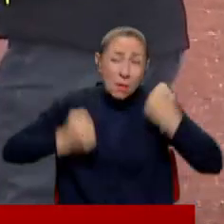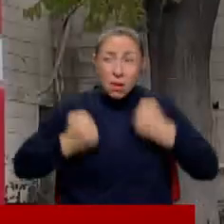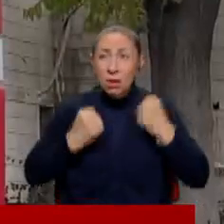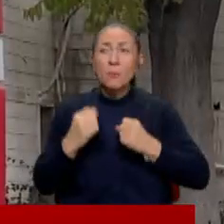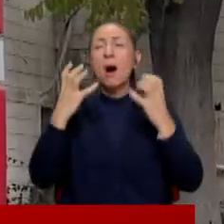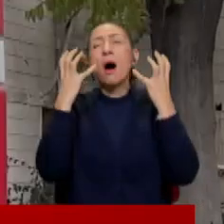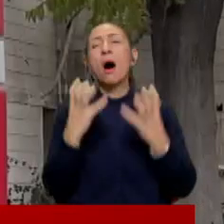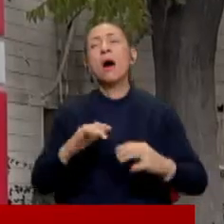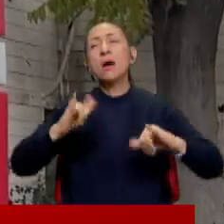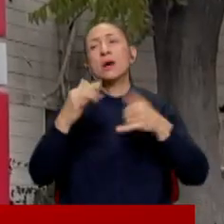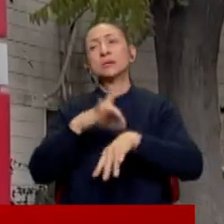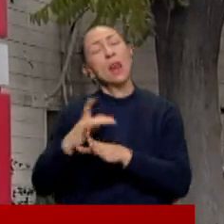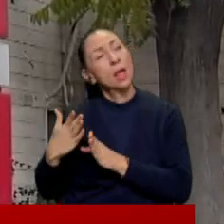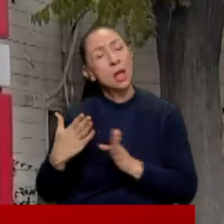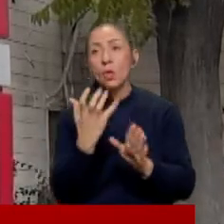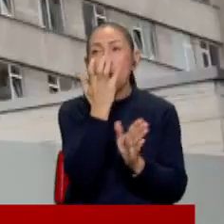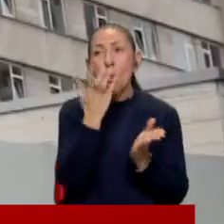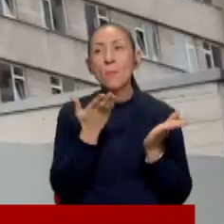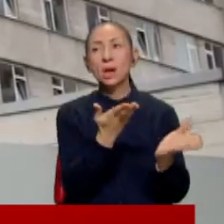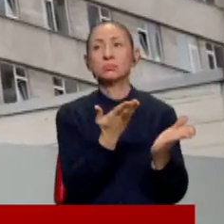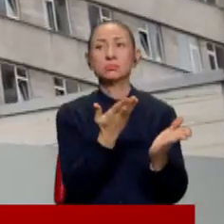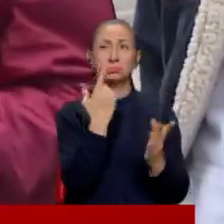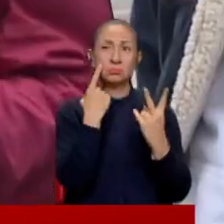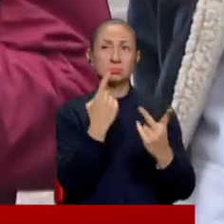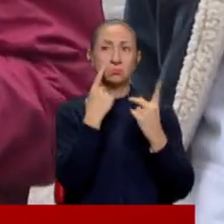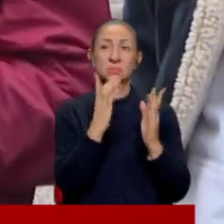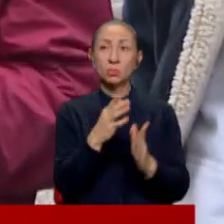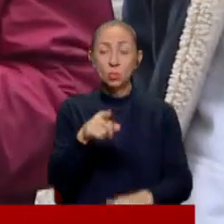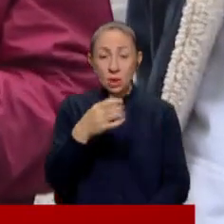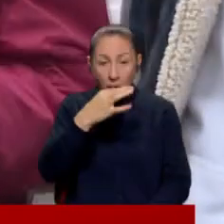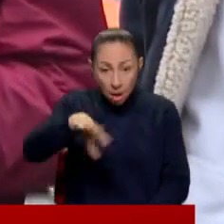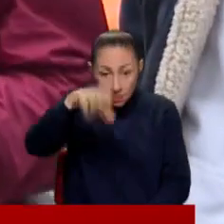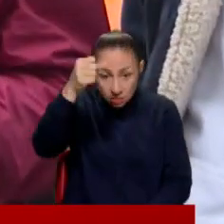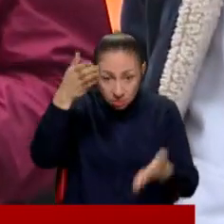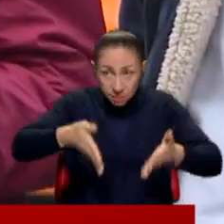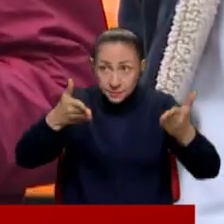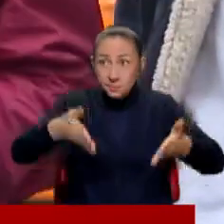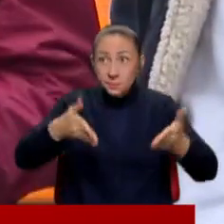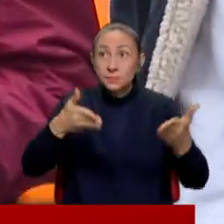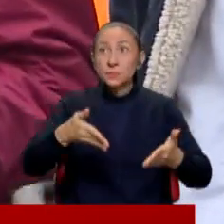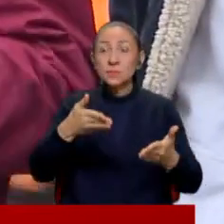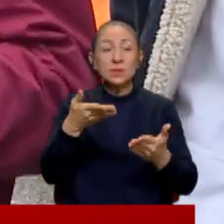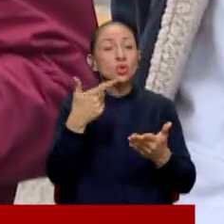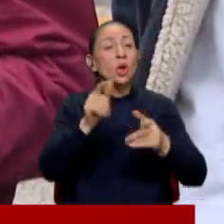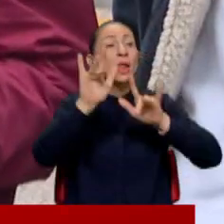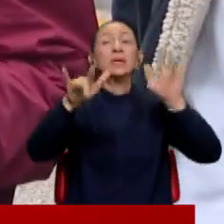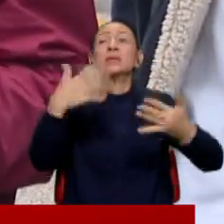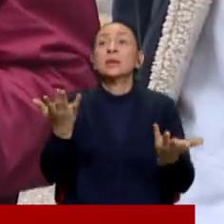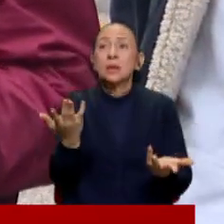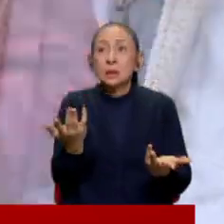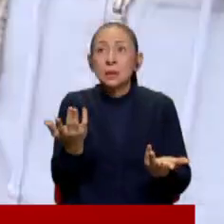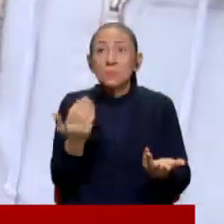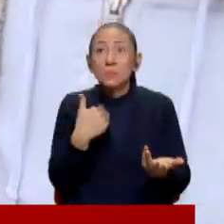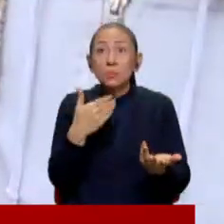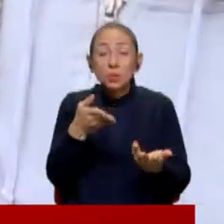ağır yaralandı tunan yoğun bakımda tedavisi sürüyor bura Başkent abla Başkent bura Ankara ya bu Kırsal bölge değil ki bir köpek saldırmadı Benim